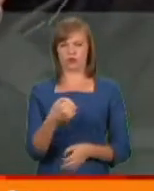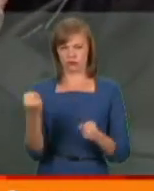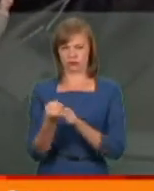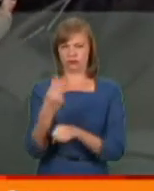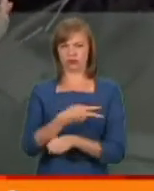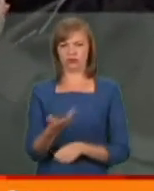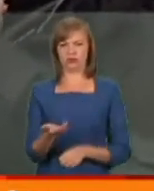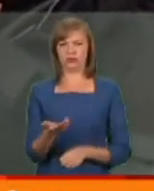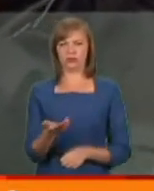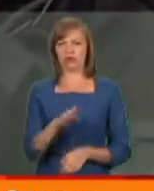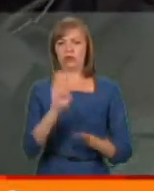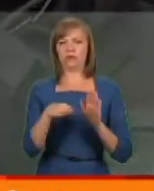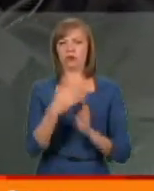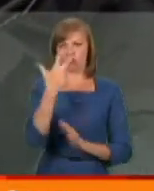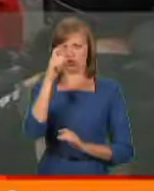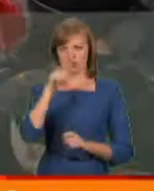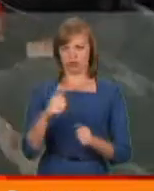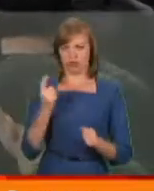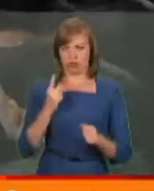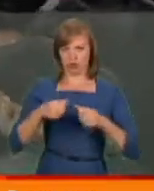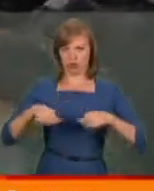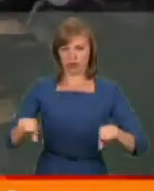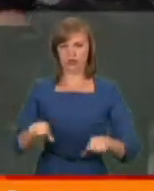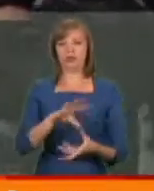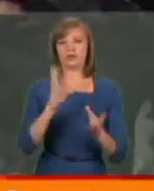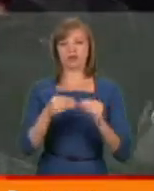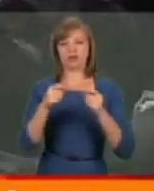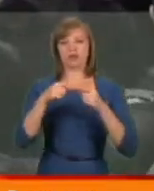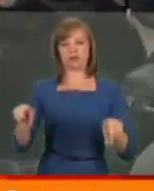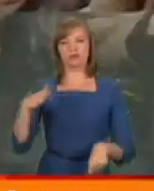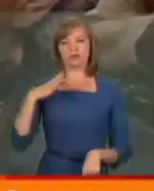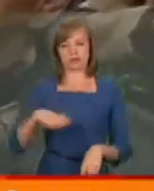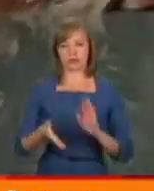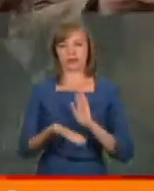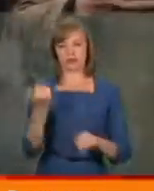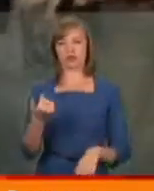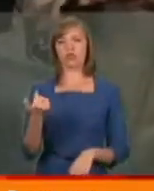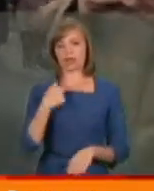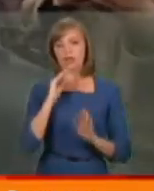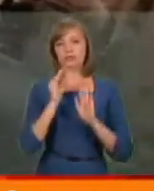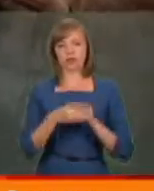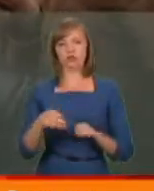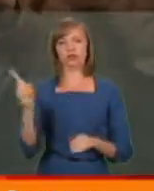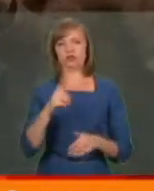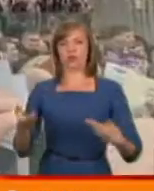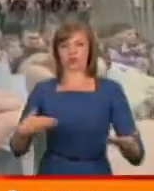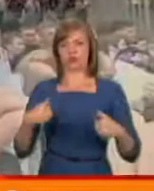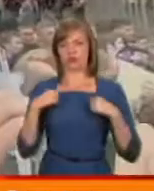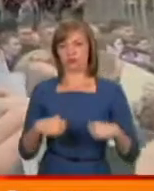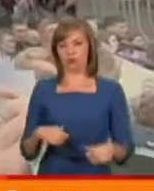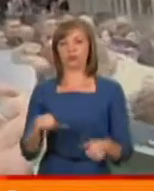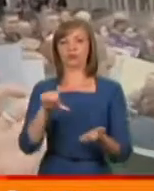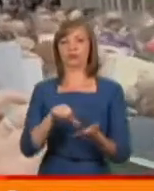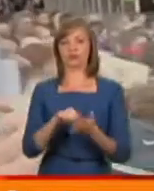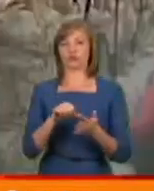согнали. По трьох чоловік охранять. Зрештою, стрічку таки довелося зняти. Я її спрятала, щоб пройти спокійно.